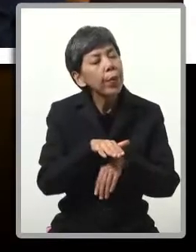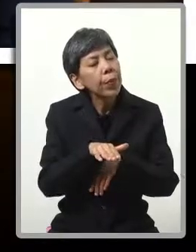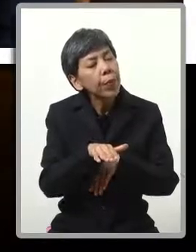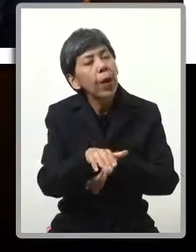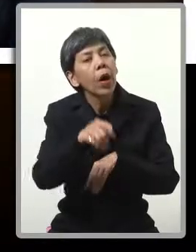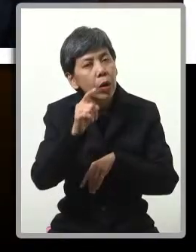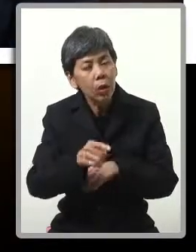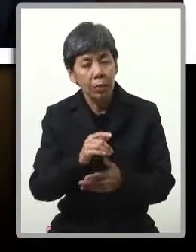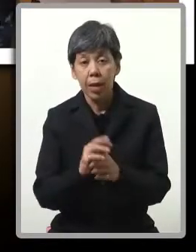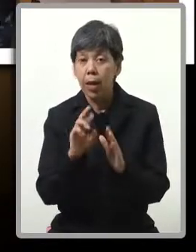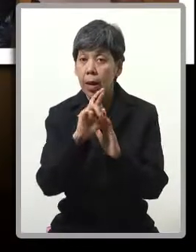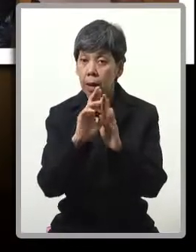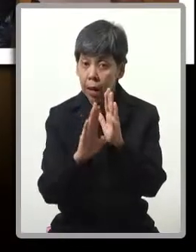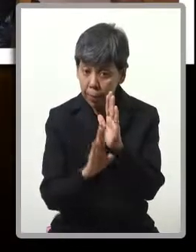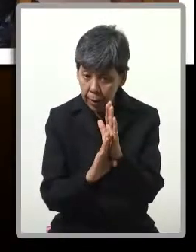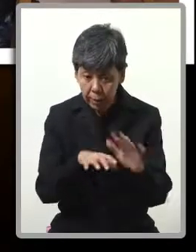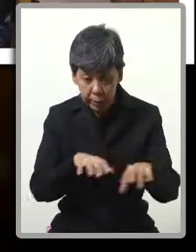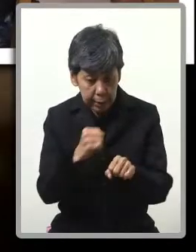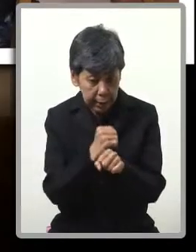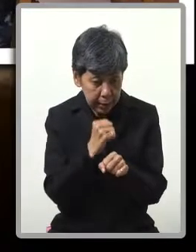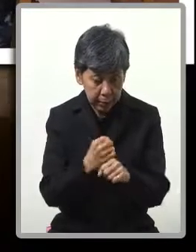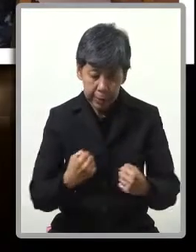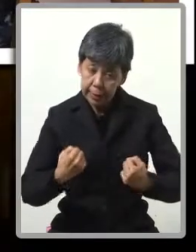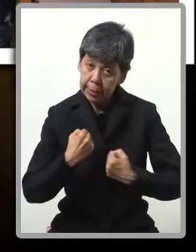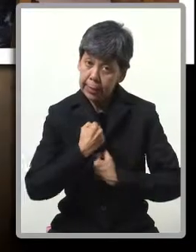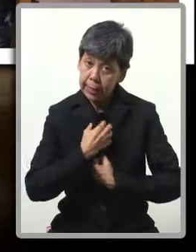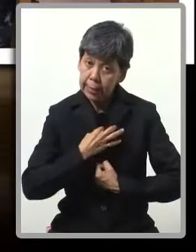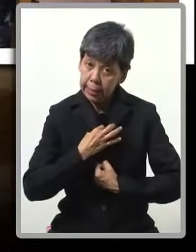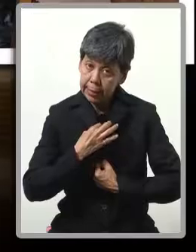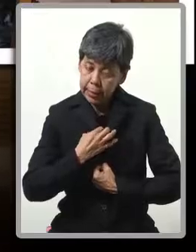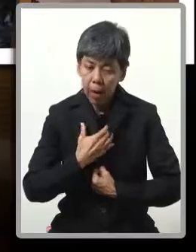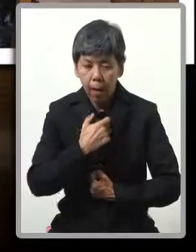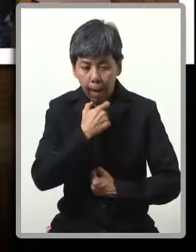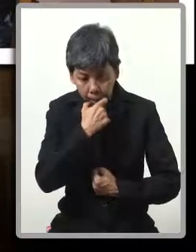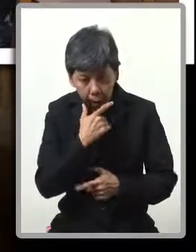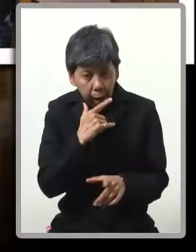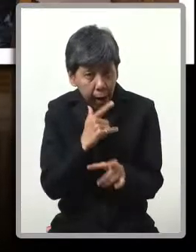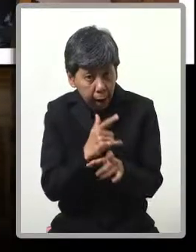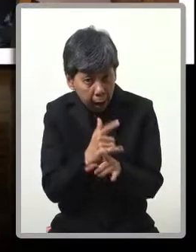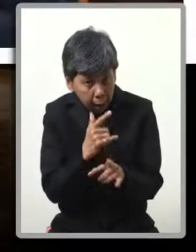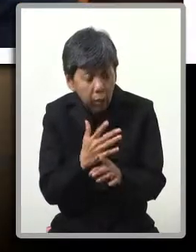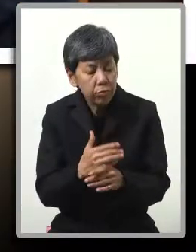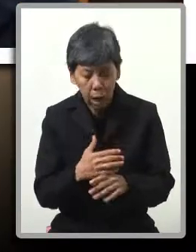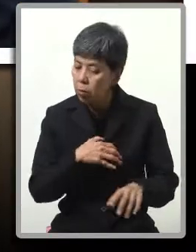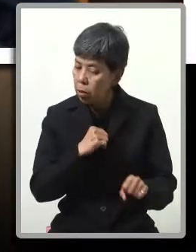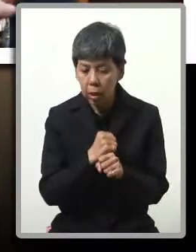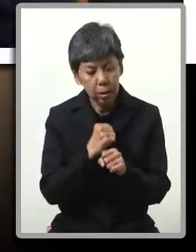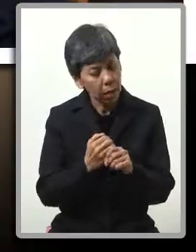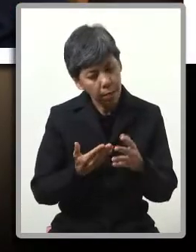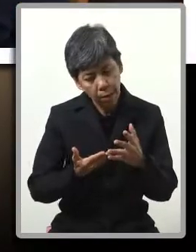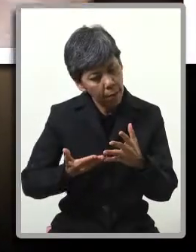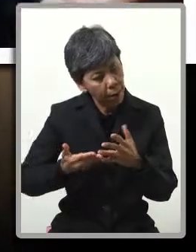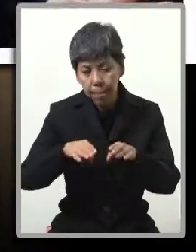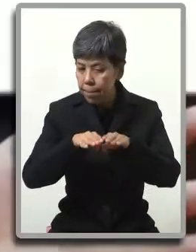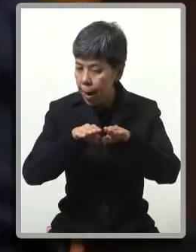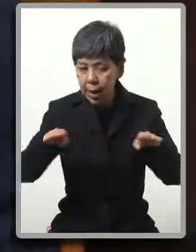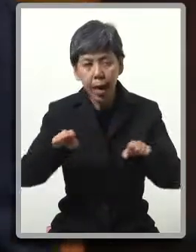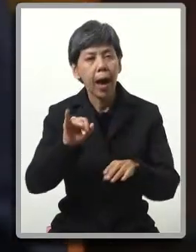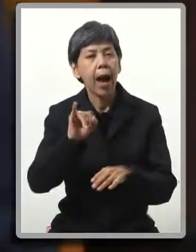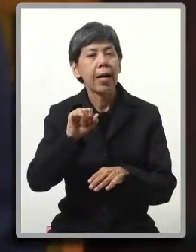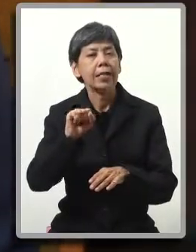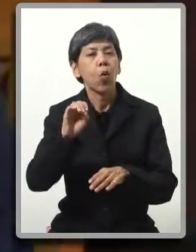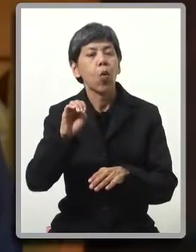ยังไงก็ต้องเดินตามนี้เรื่องของระเบียบเรื่องของการเครื่องแบบเรื่องของการตรวจวัดแอลกอฮอล์เรื่องต่างๆเราดำเนินการตามระบบมาต